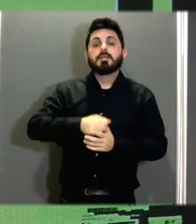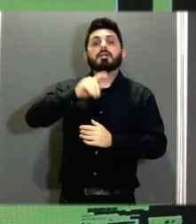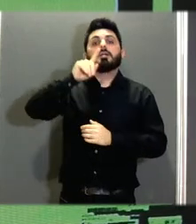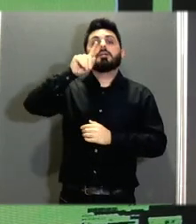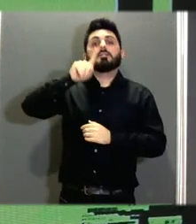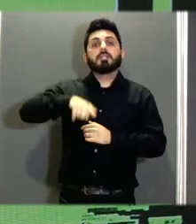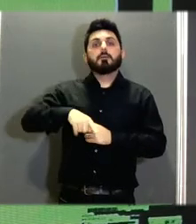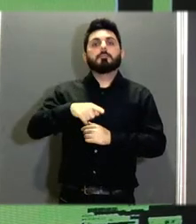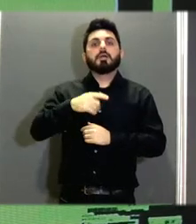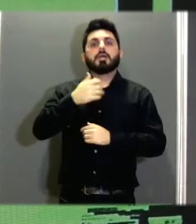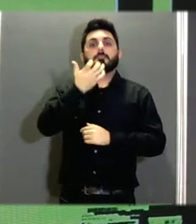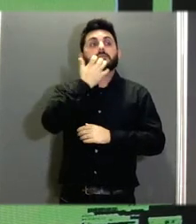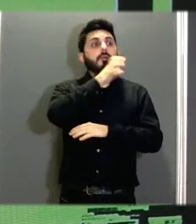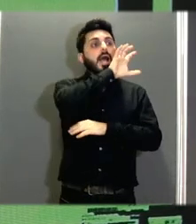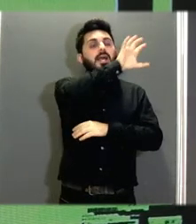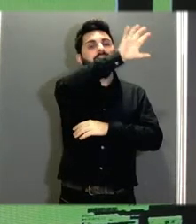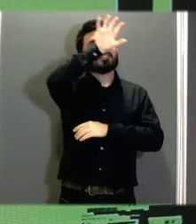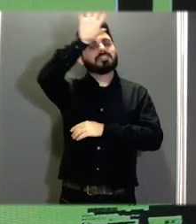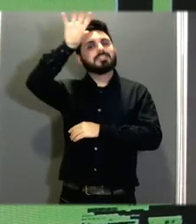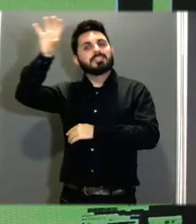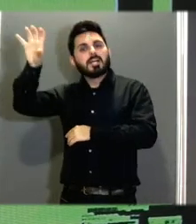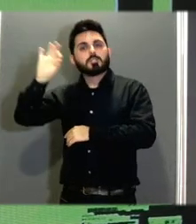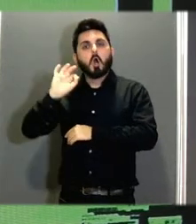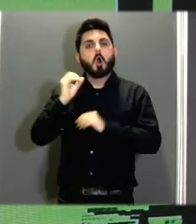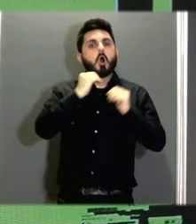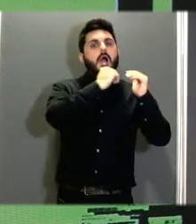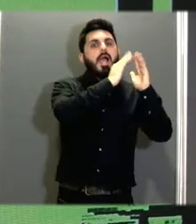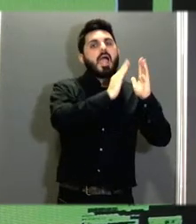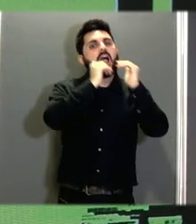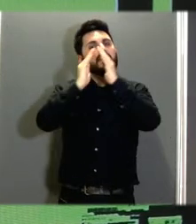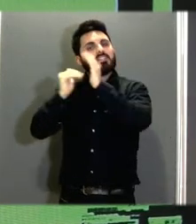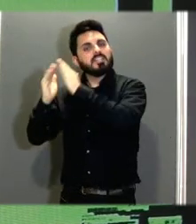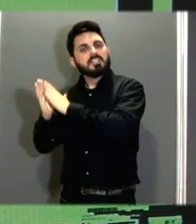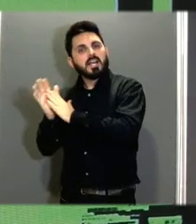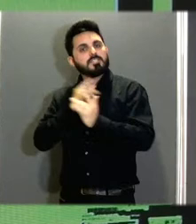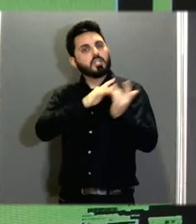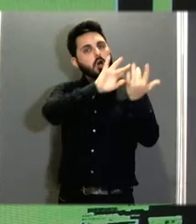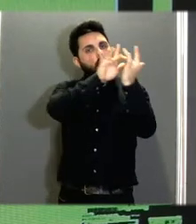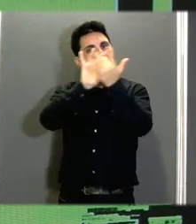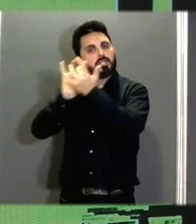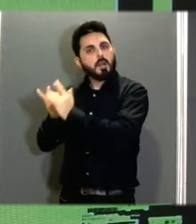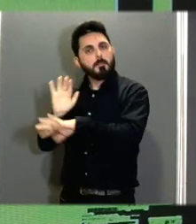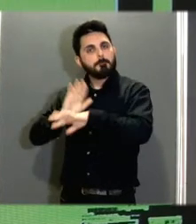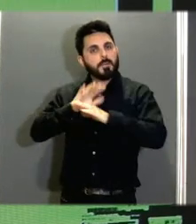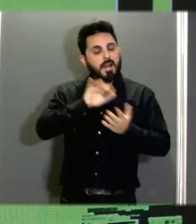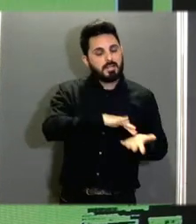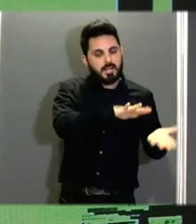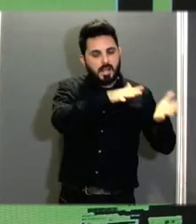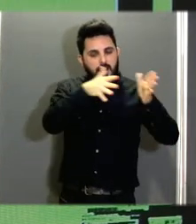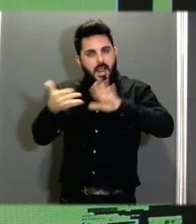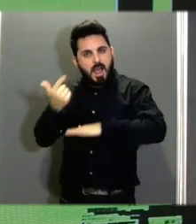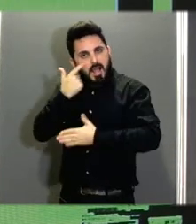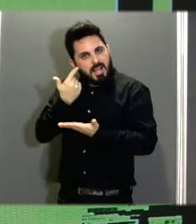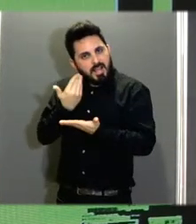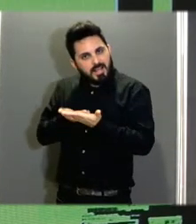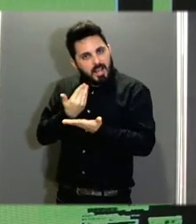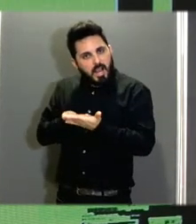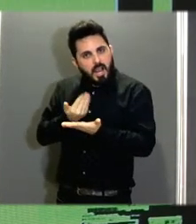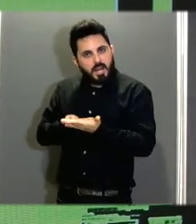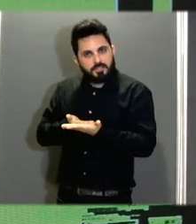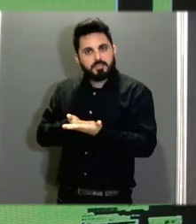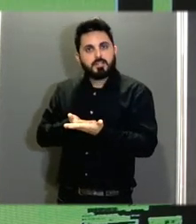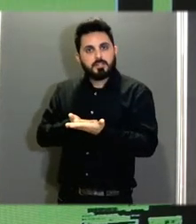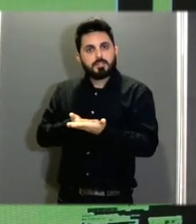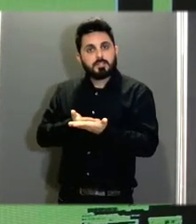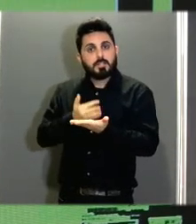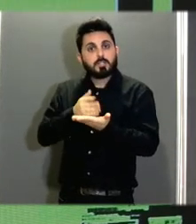amb estats o entitats per finançar el període transitori i aquest treball l'han de fer, entre d'altres, les